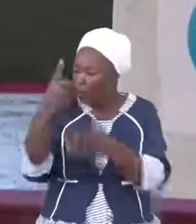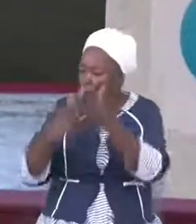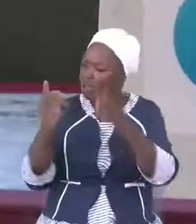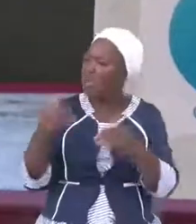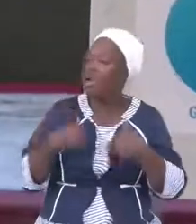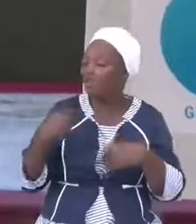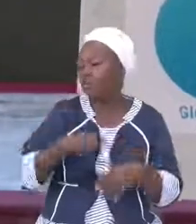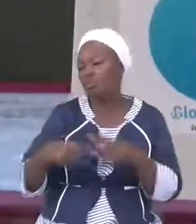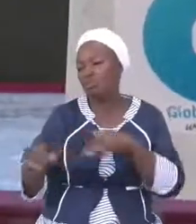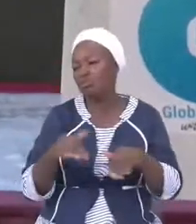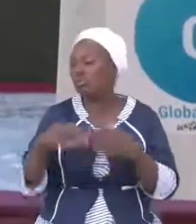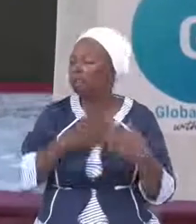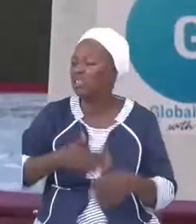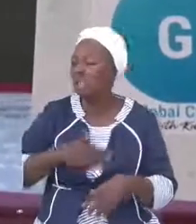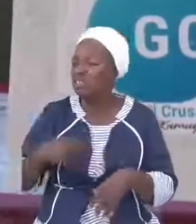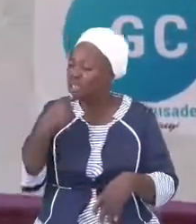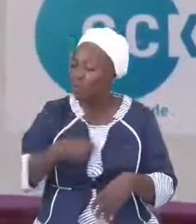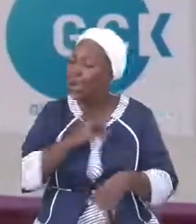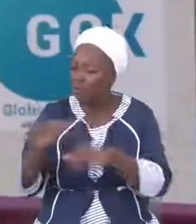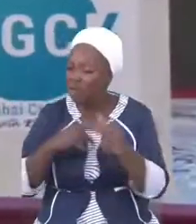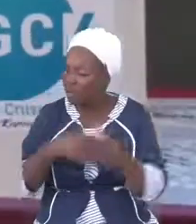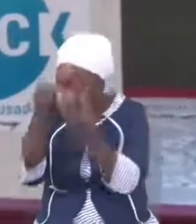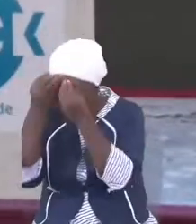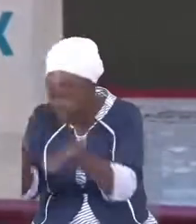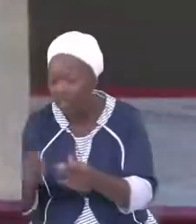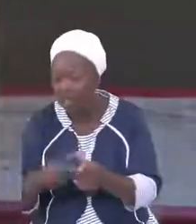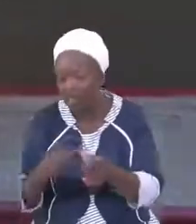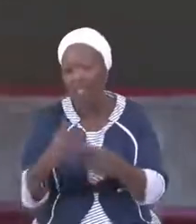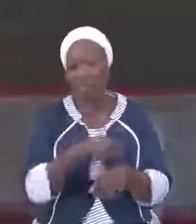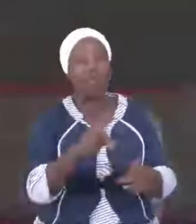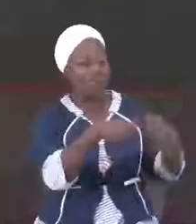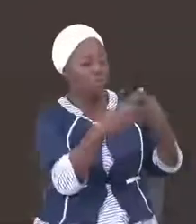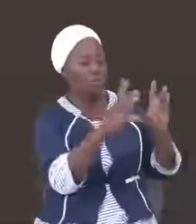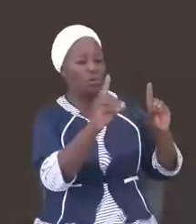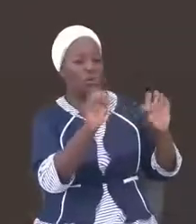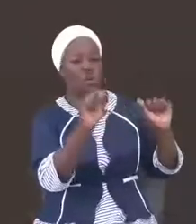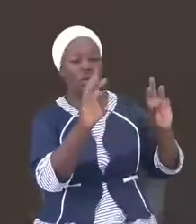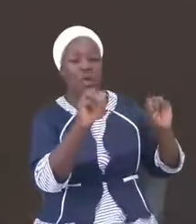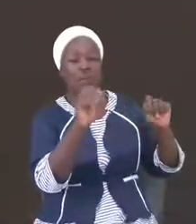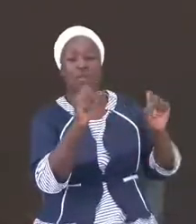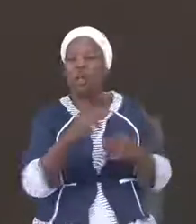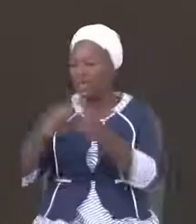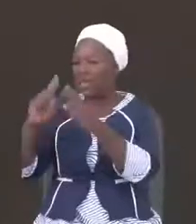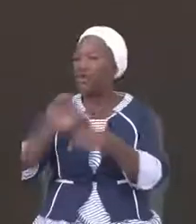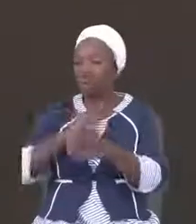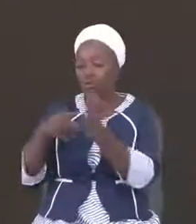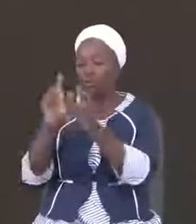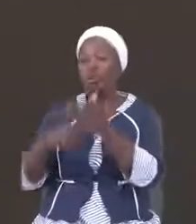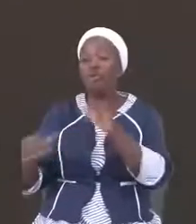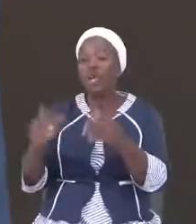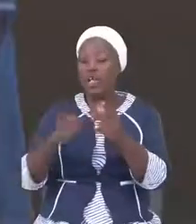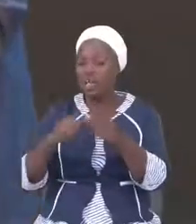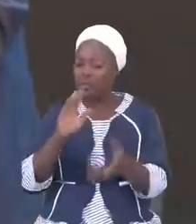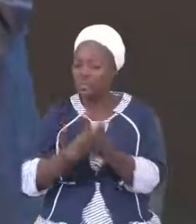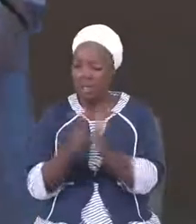donné sa vie au Seigneur. C'est pourquoi il commençait à dire au Seigneur, « Que veux-tu que je fasse? Va à Damas, on te